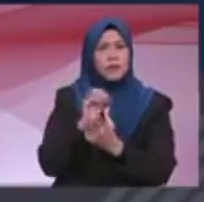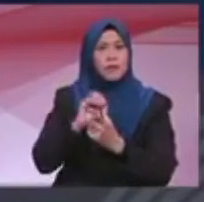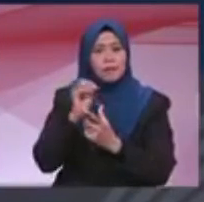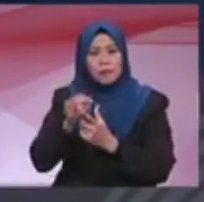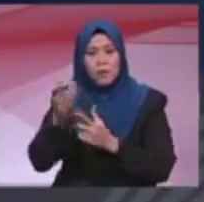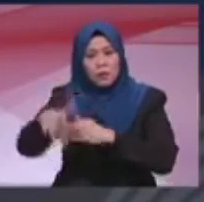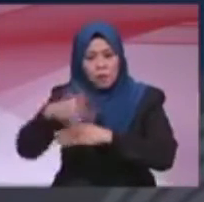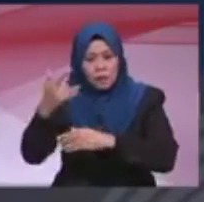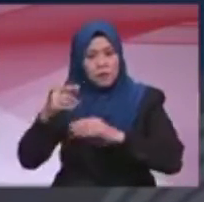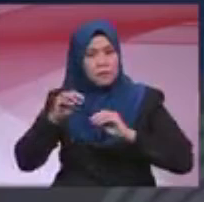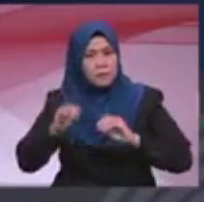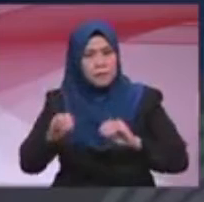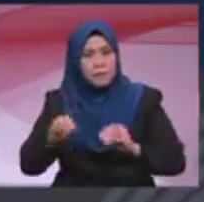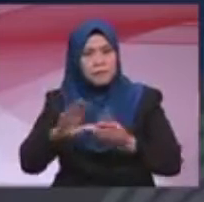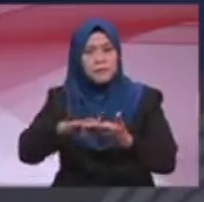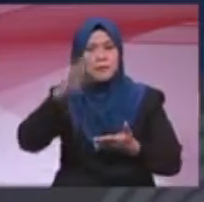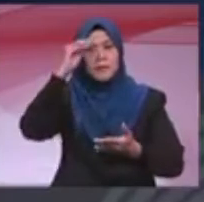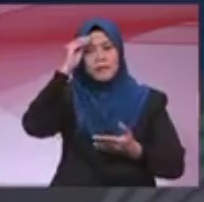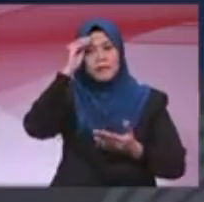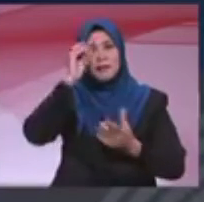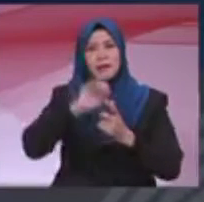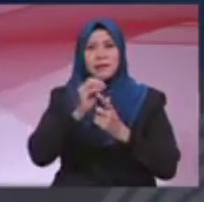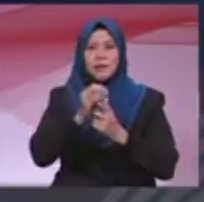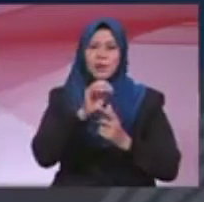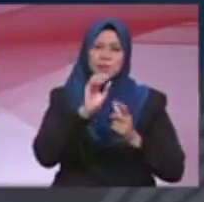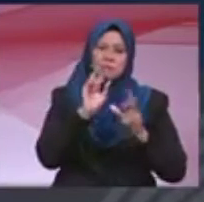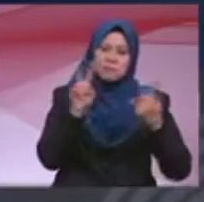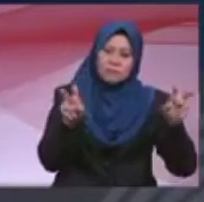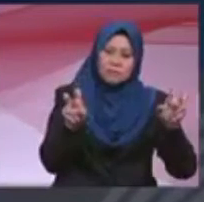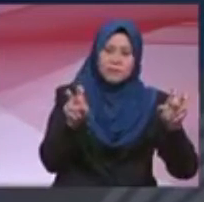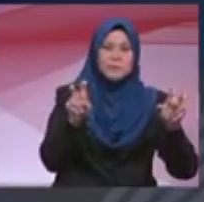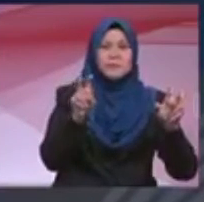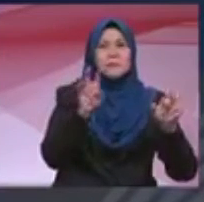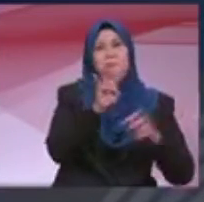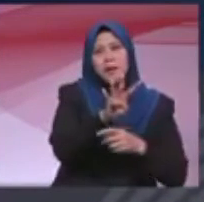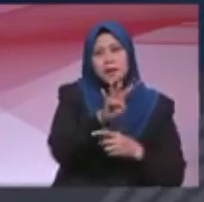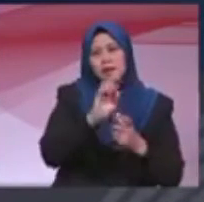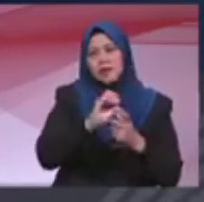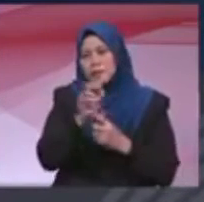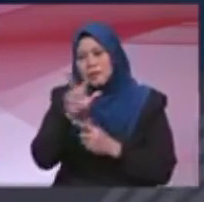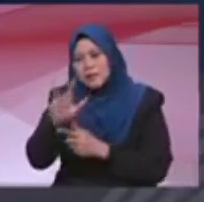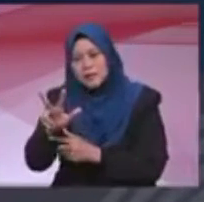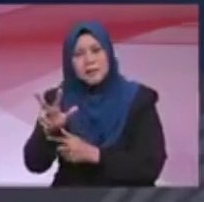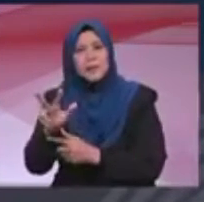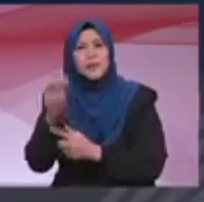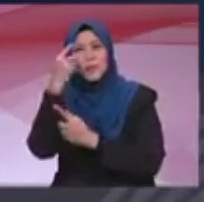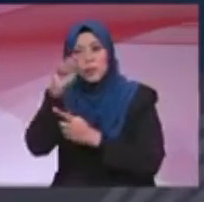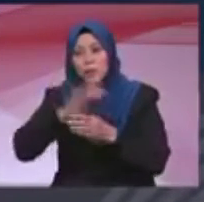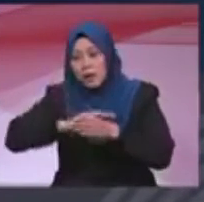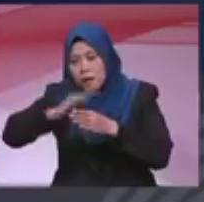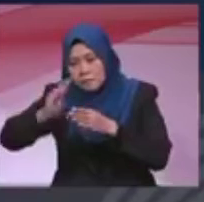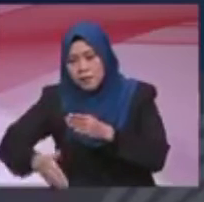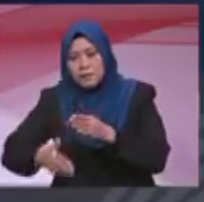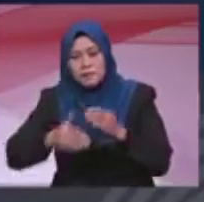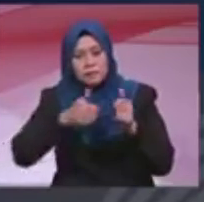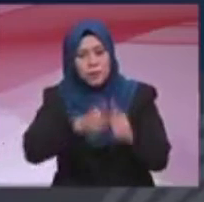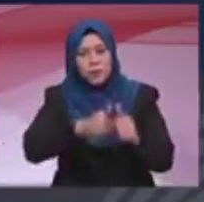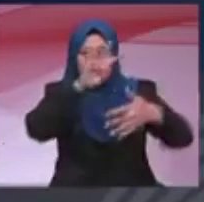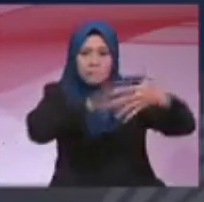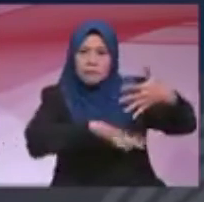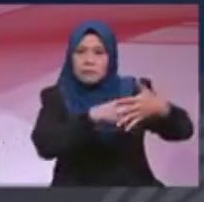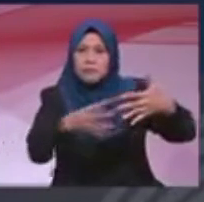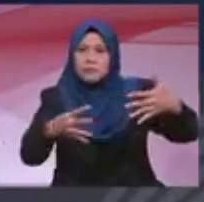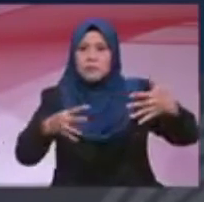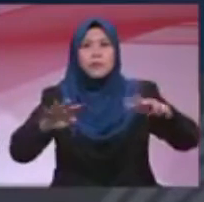harian mungkin had kepada 3 atau 4 subjek sahaja untuk menghabiskan silibus-silibus berkenaan?